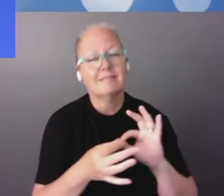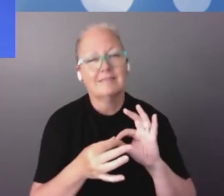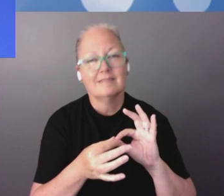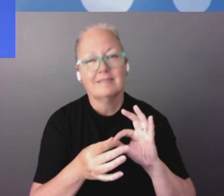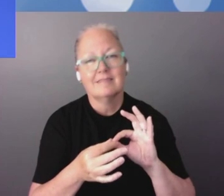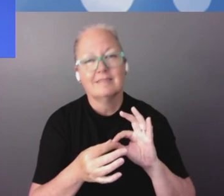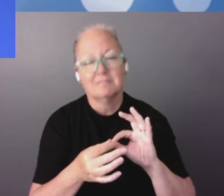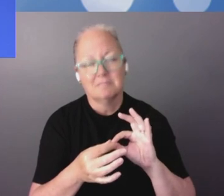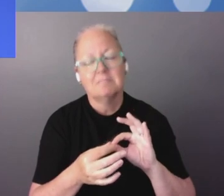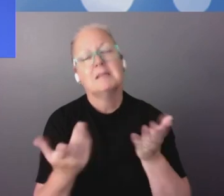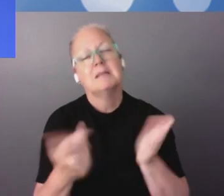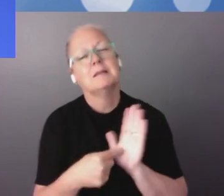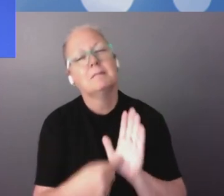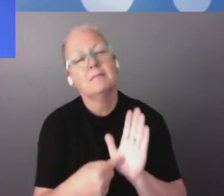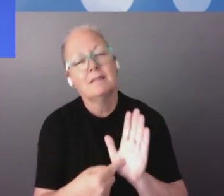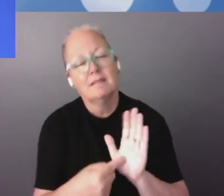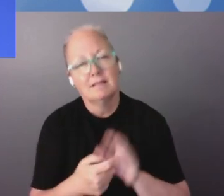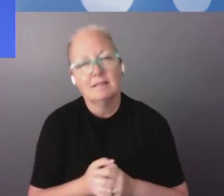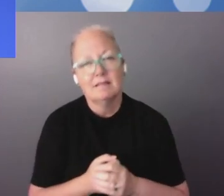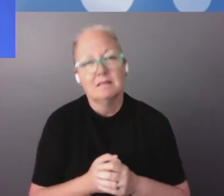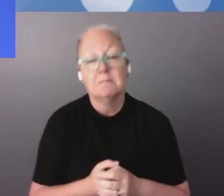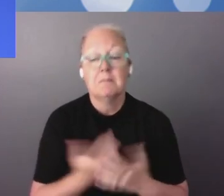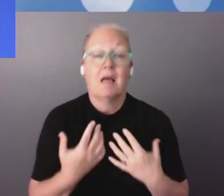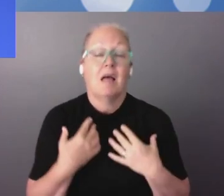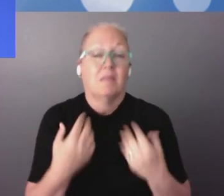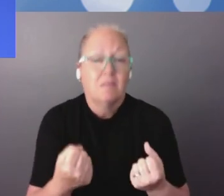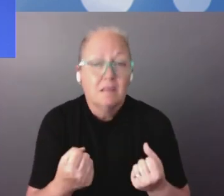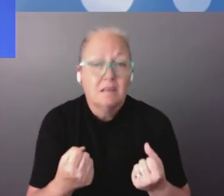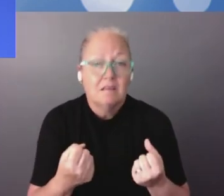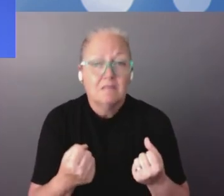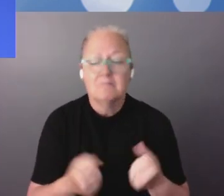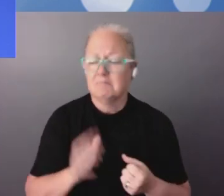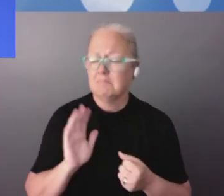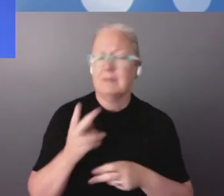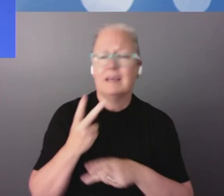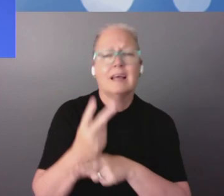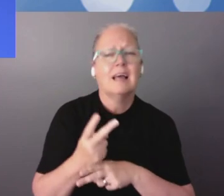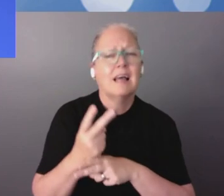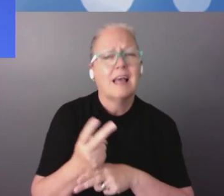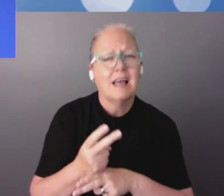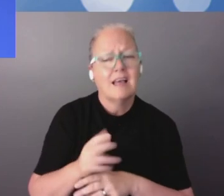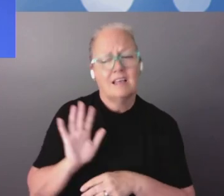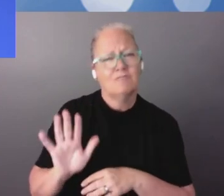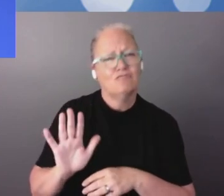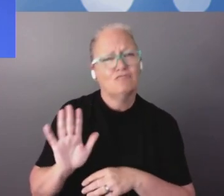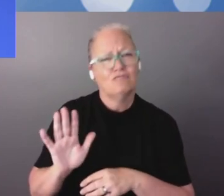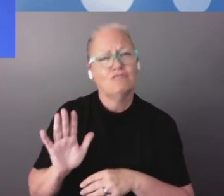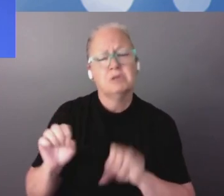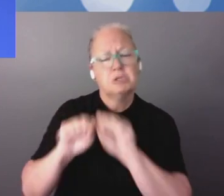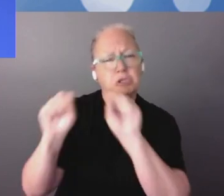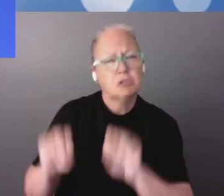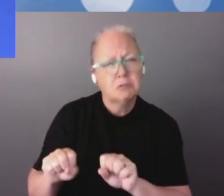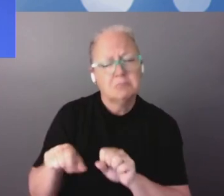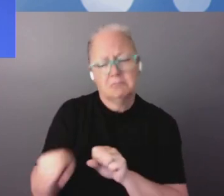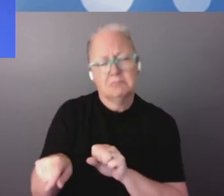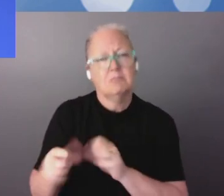в частности, в здравоохранении и в других сферах. Сегодня мы встречаемся с вами